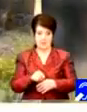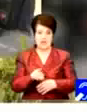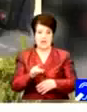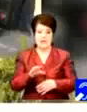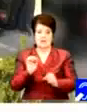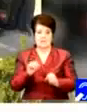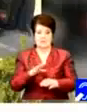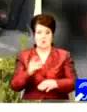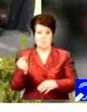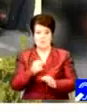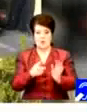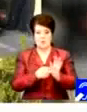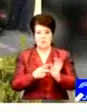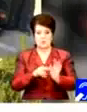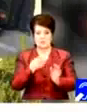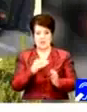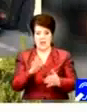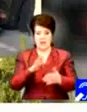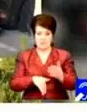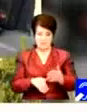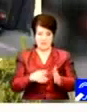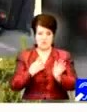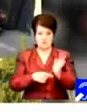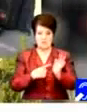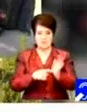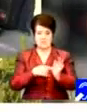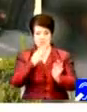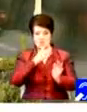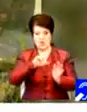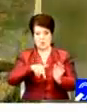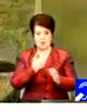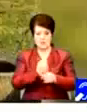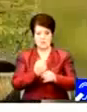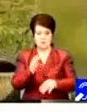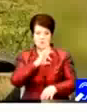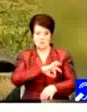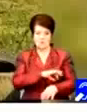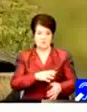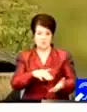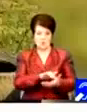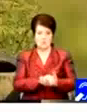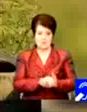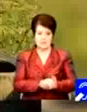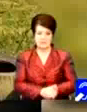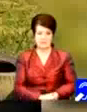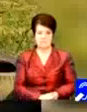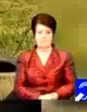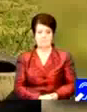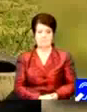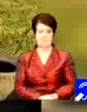până la 1.800 de lei amendă și până la 60 de ore de muncă neremunerată în folosul comunității.